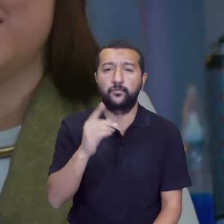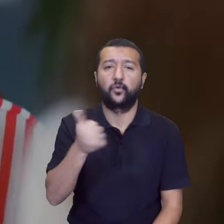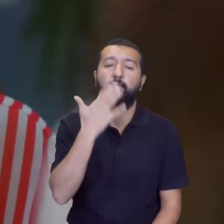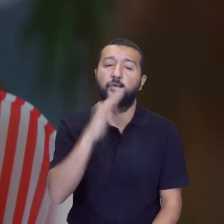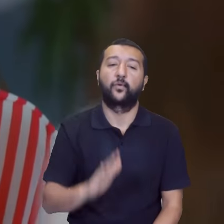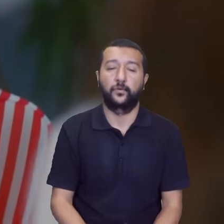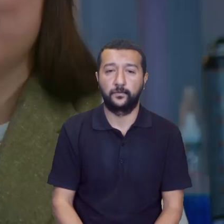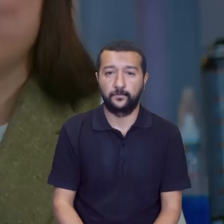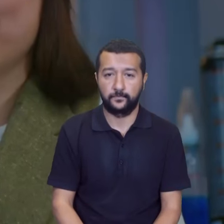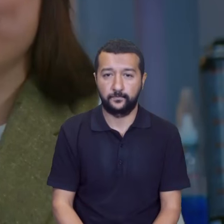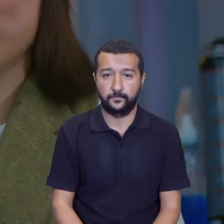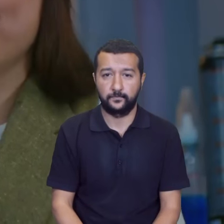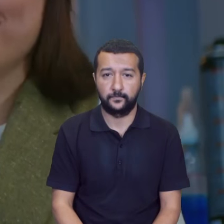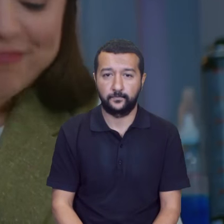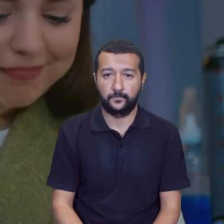önemi yok ki.